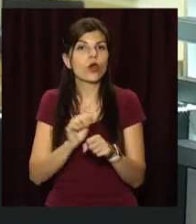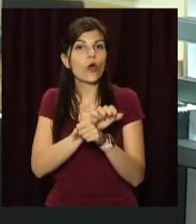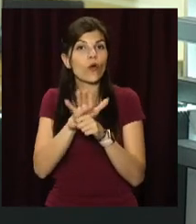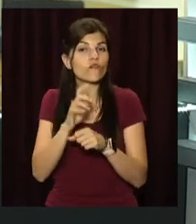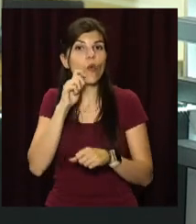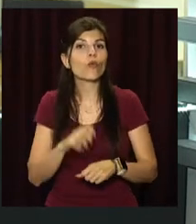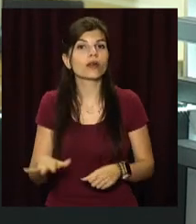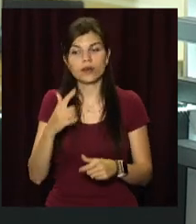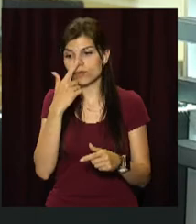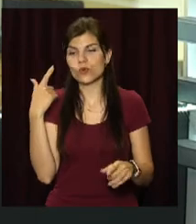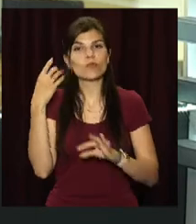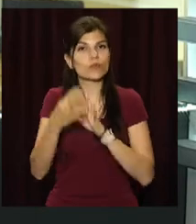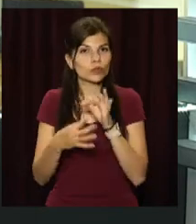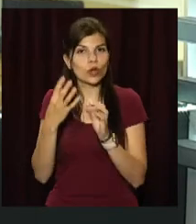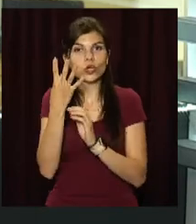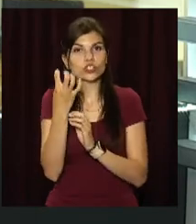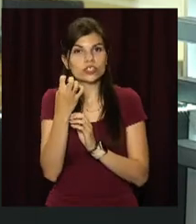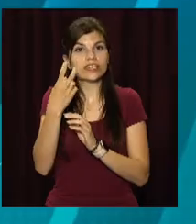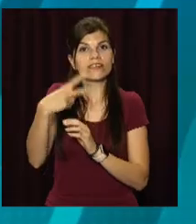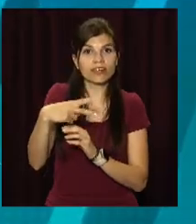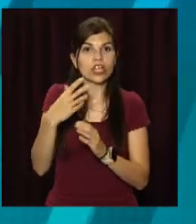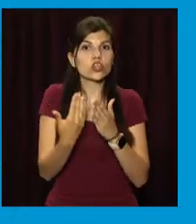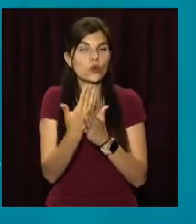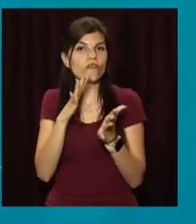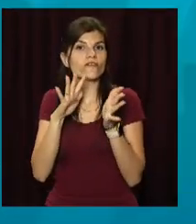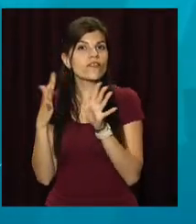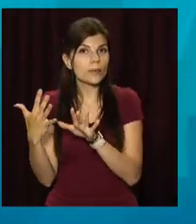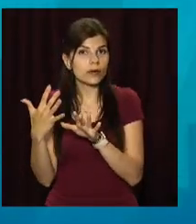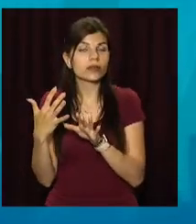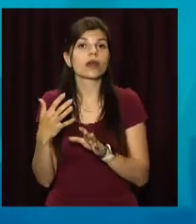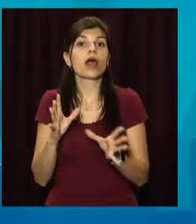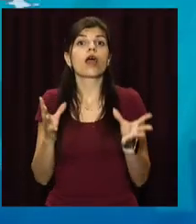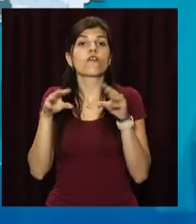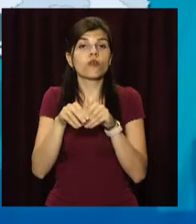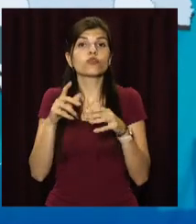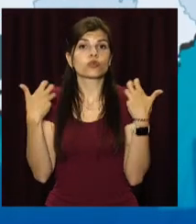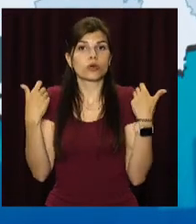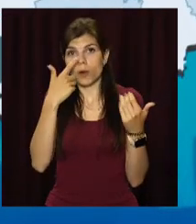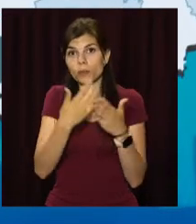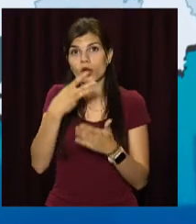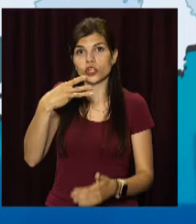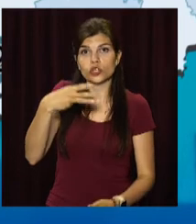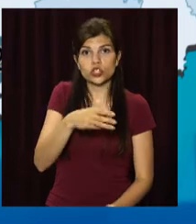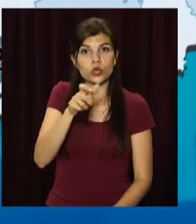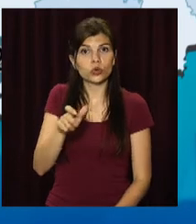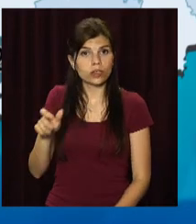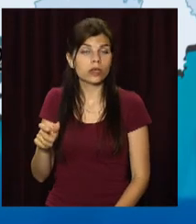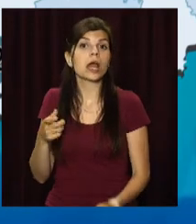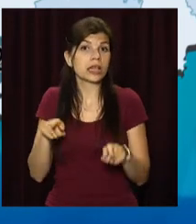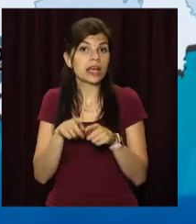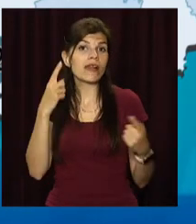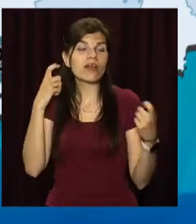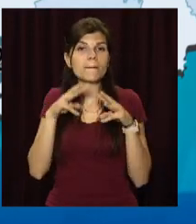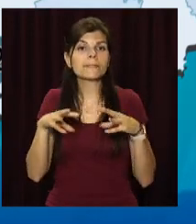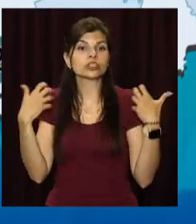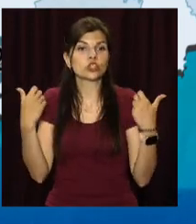в Україні. За минулу добу 420 нових випадків. Разом з тим одужало понад 3 тисячі людей. Такі дані